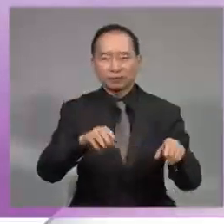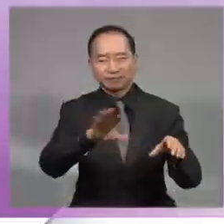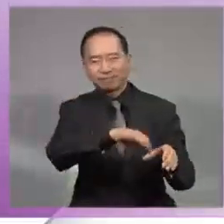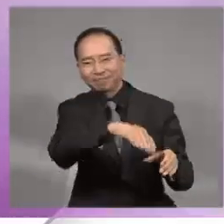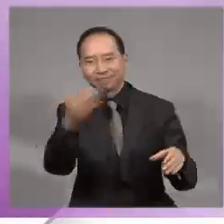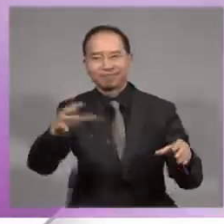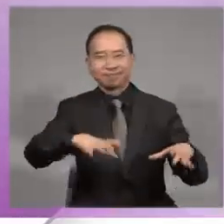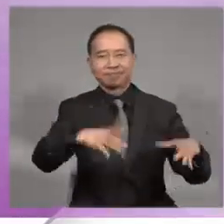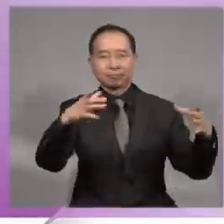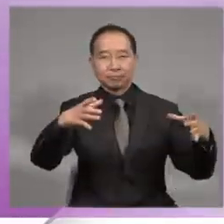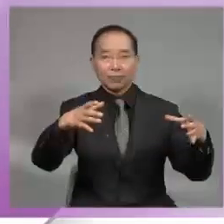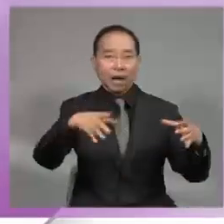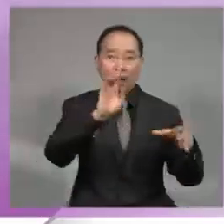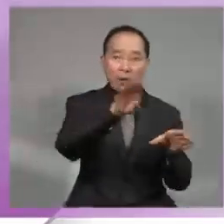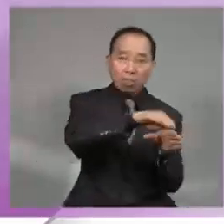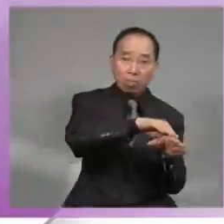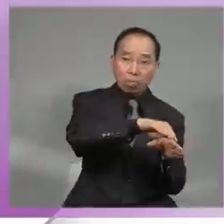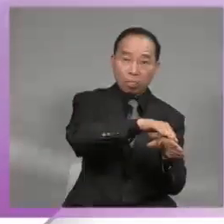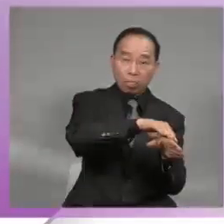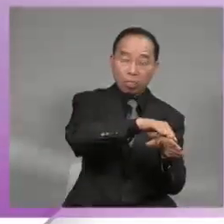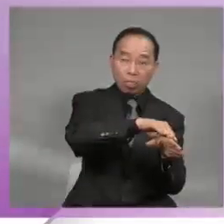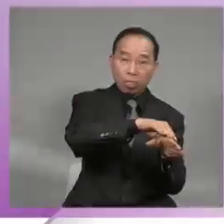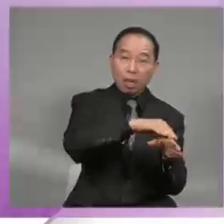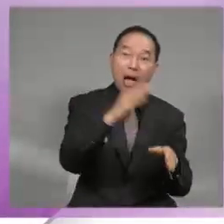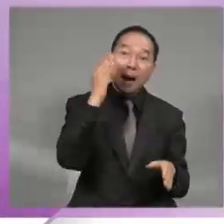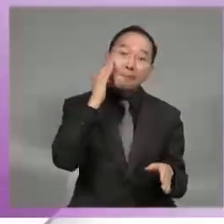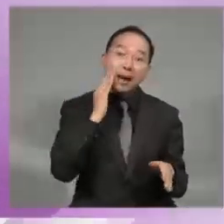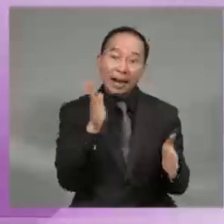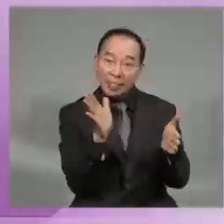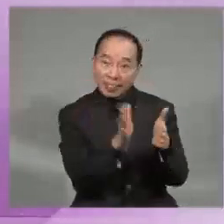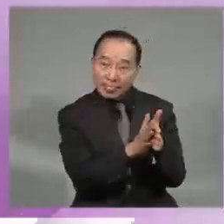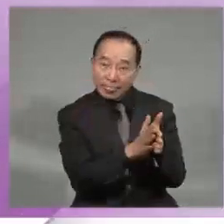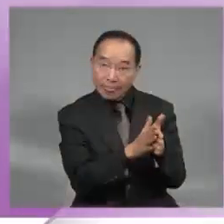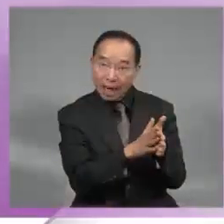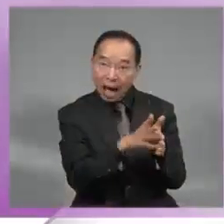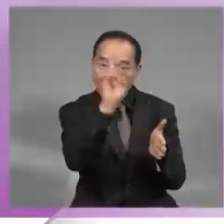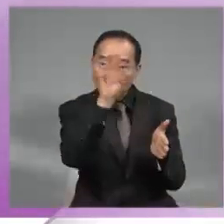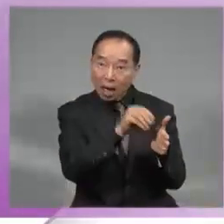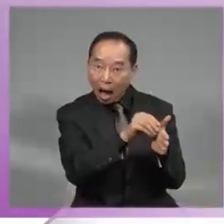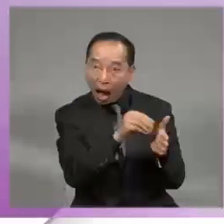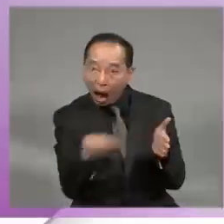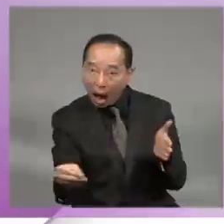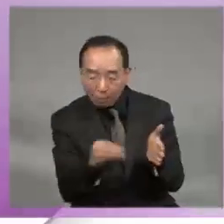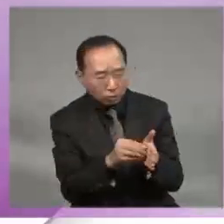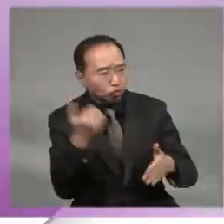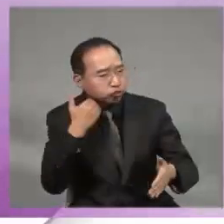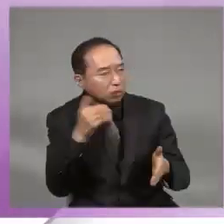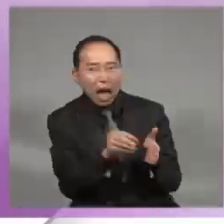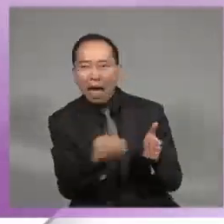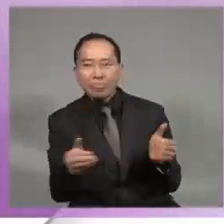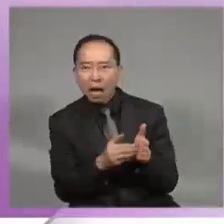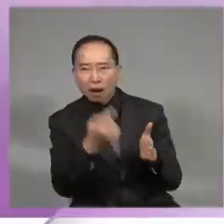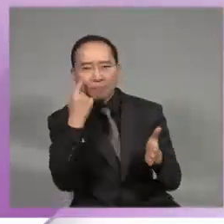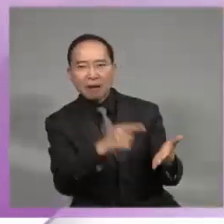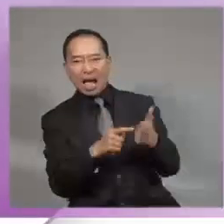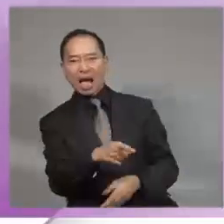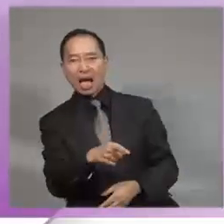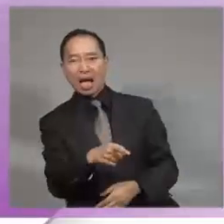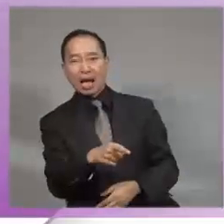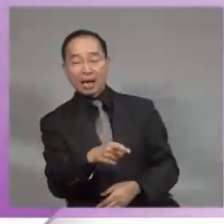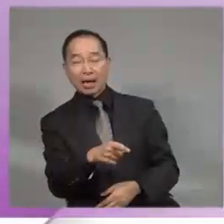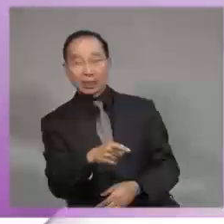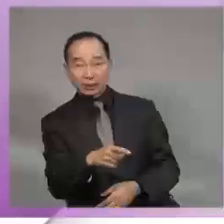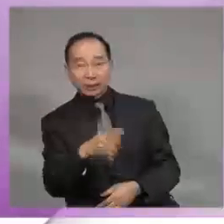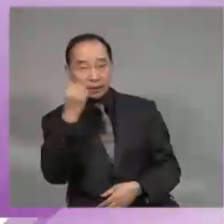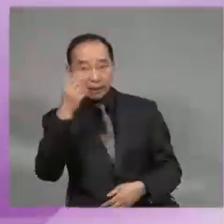붙이면 훼손되었다는 표시가 육안으로 바로 식별 가능하게 글자가 피어나거든요. 네. 그래서 저 특수봉인지를 투표함에 붙여서 봉인을